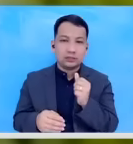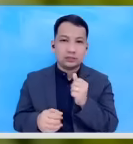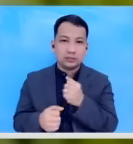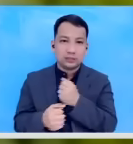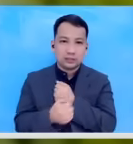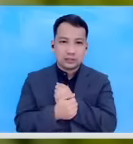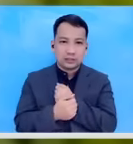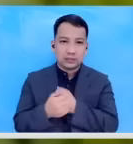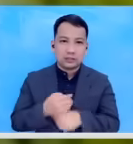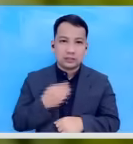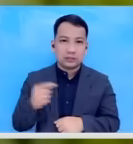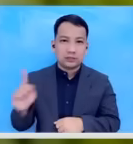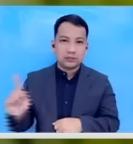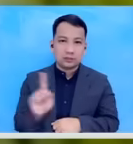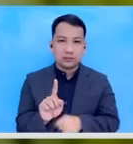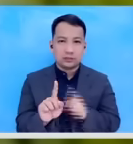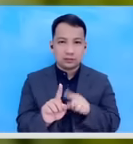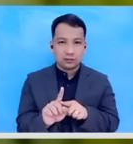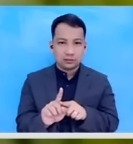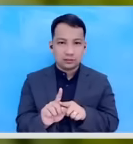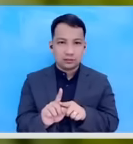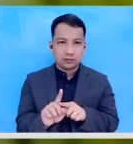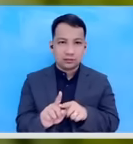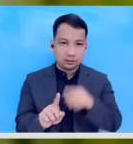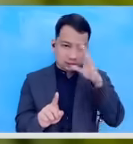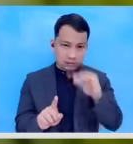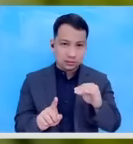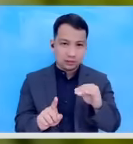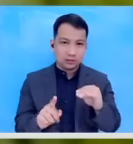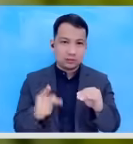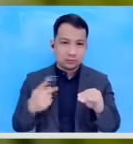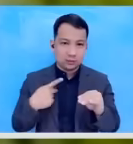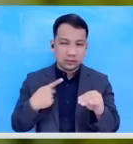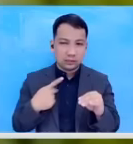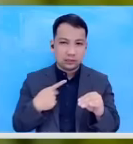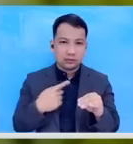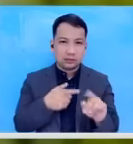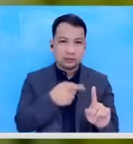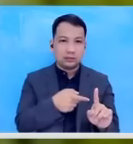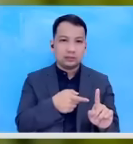Ito siya. Sabi ko, may lalaki palang martyr sa pag-ibig. Meron. Siya yun.